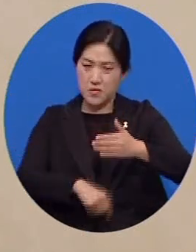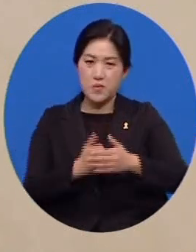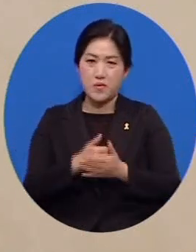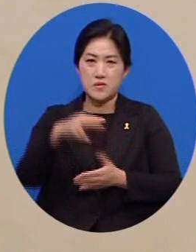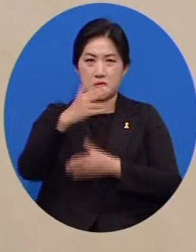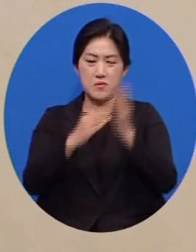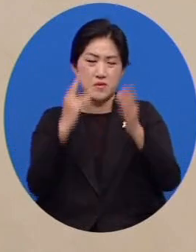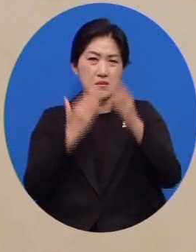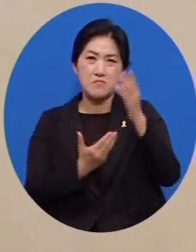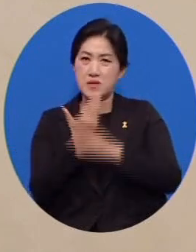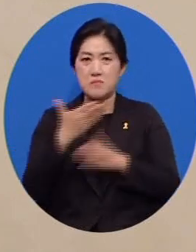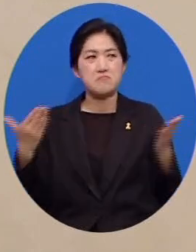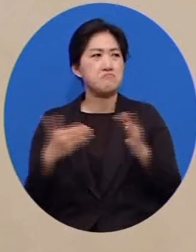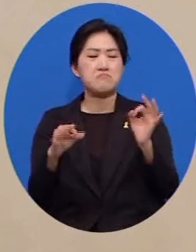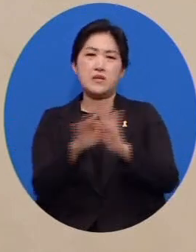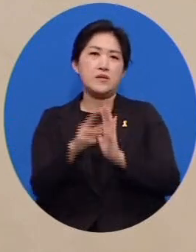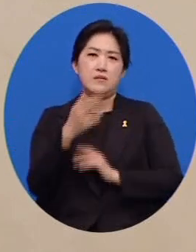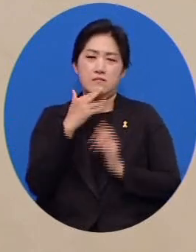않을 것입니다.